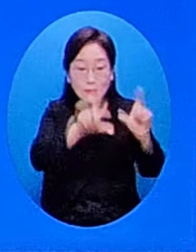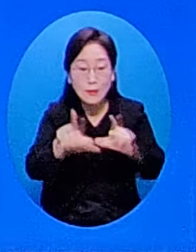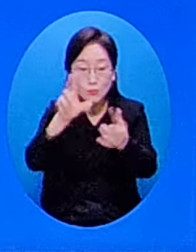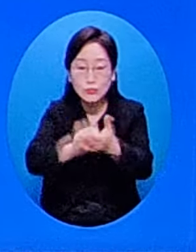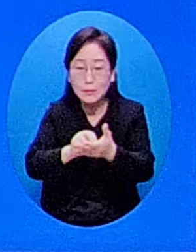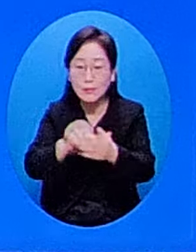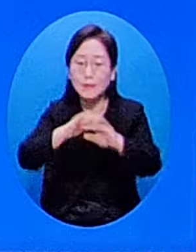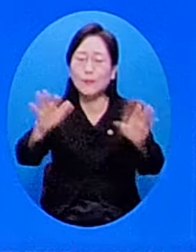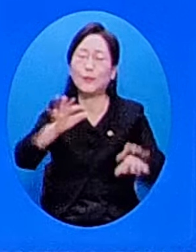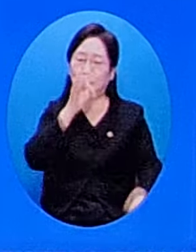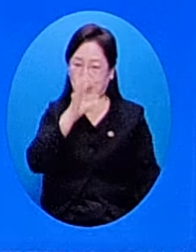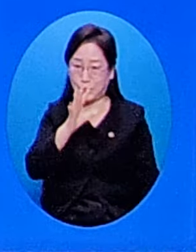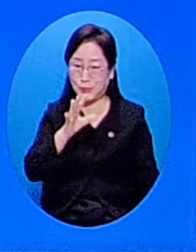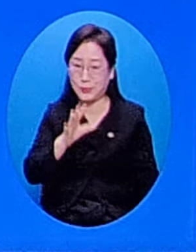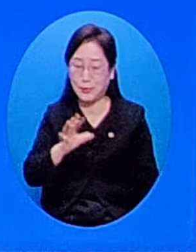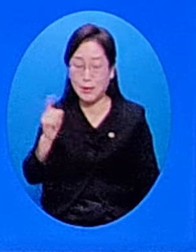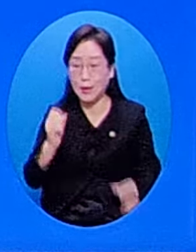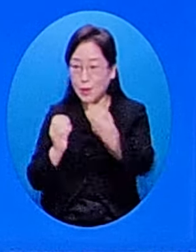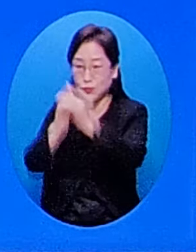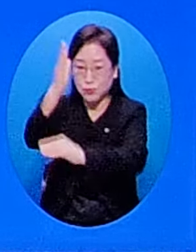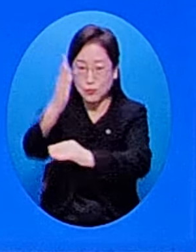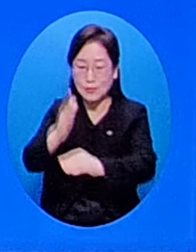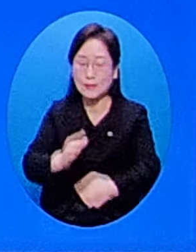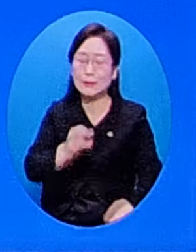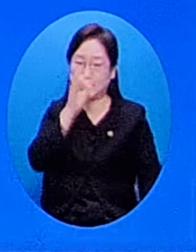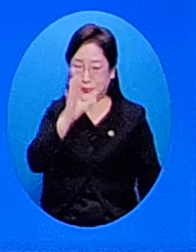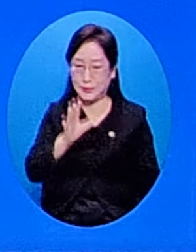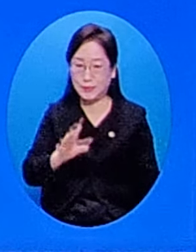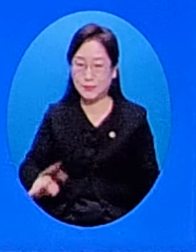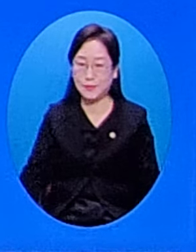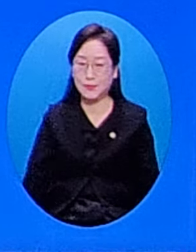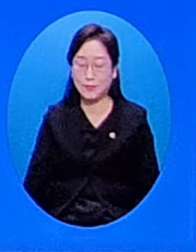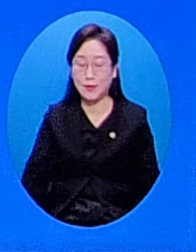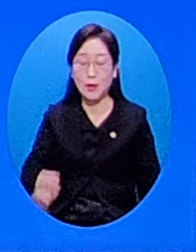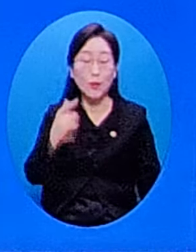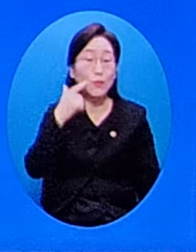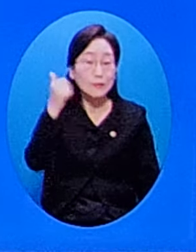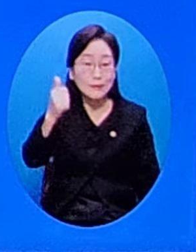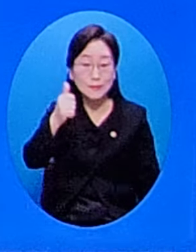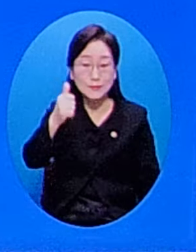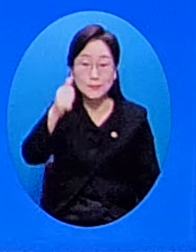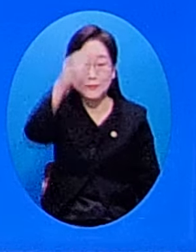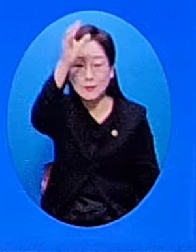것입니다. 무엇은 지나치면 안 돼요. 제가 서대문에서